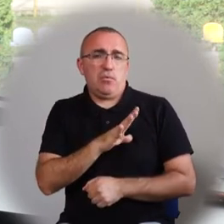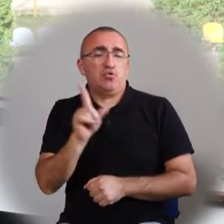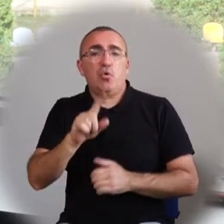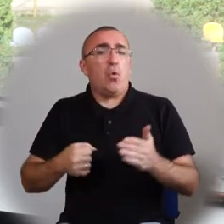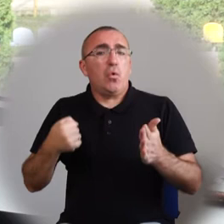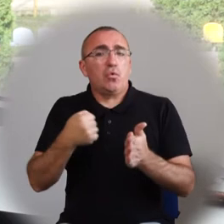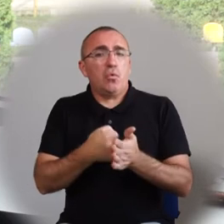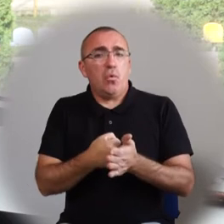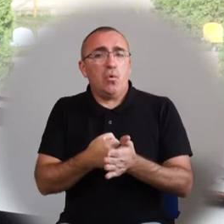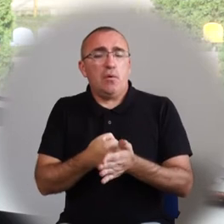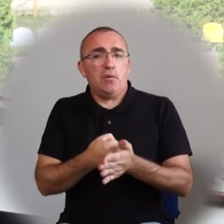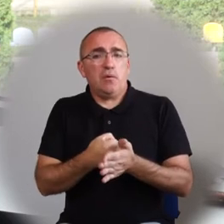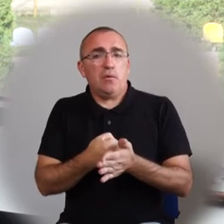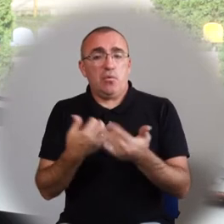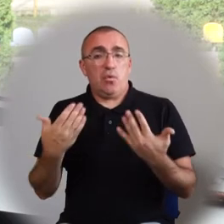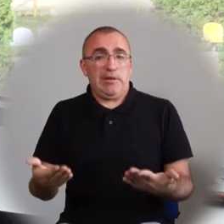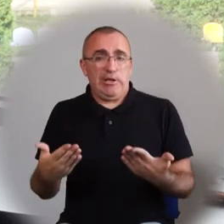було. Щодо